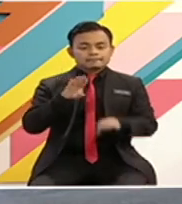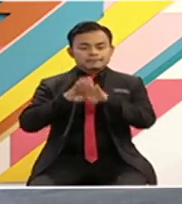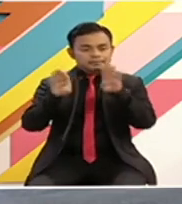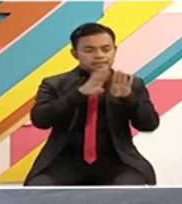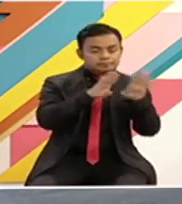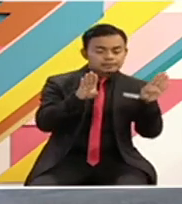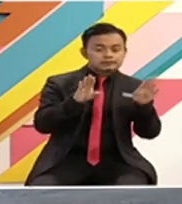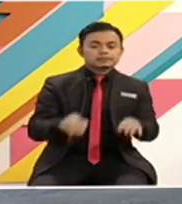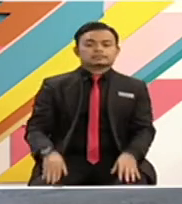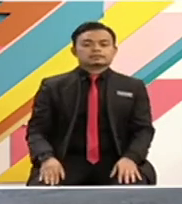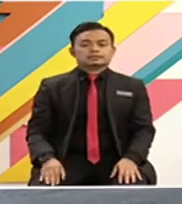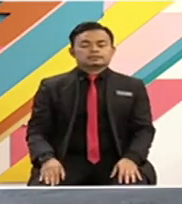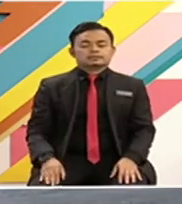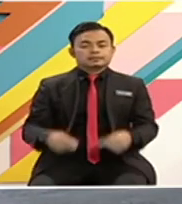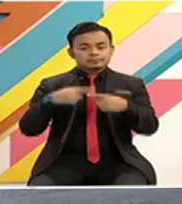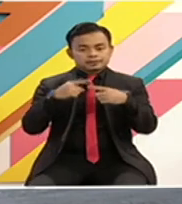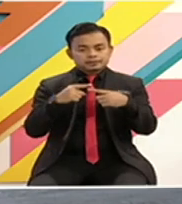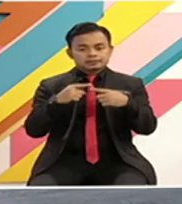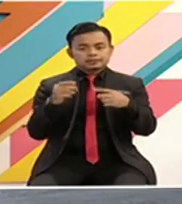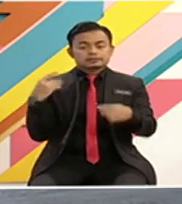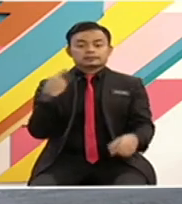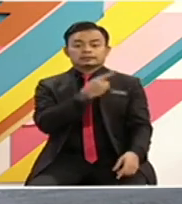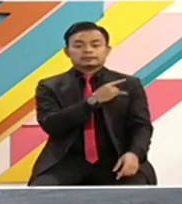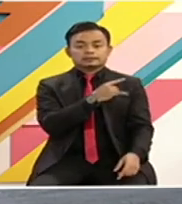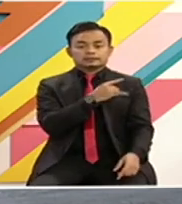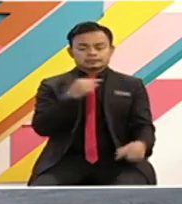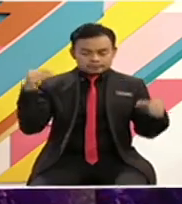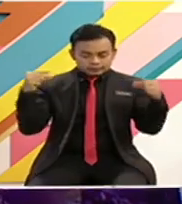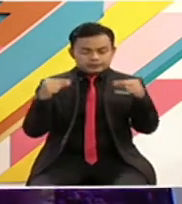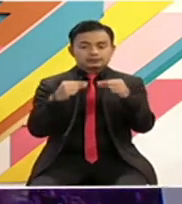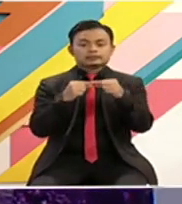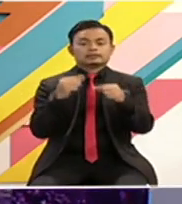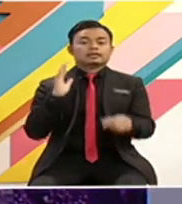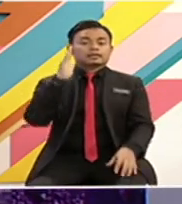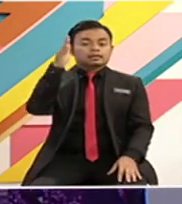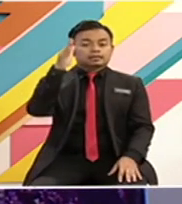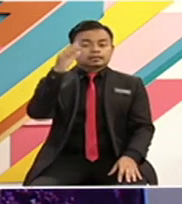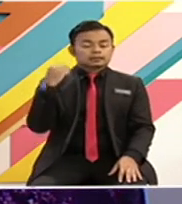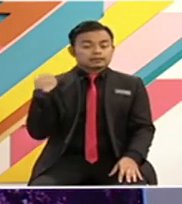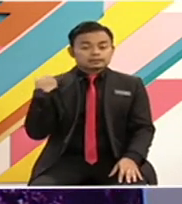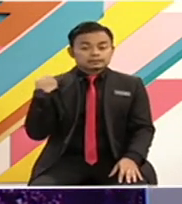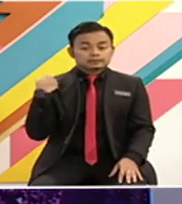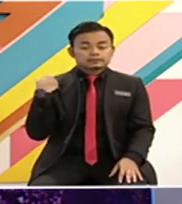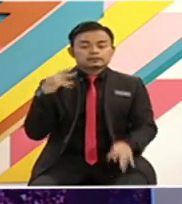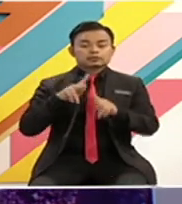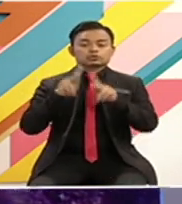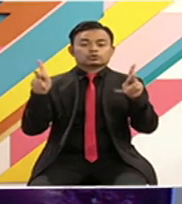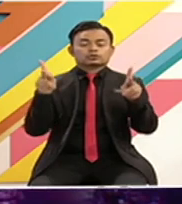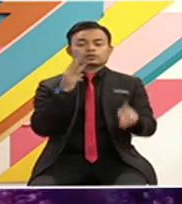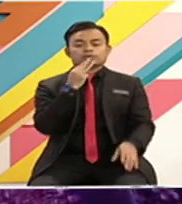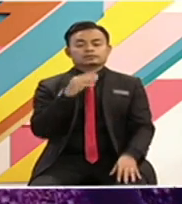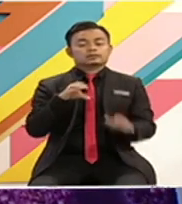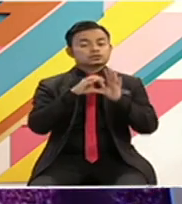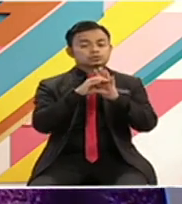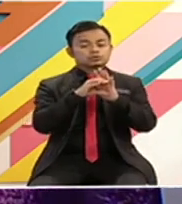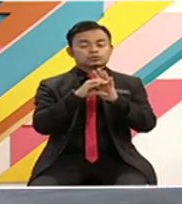unit kita gandengkan akan wujud lah kontra warna ah saya contohnya warna unggu kita gandengkan dengan warna